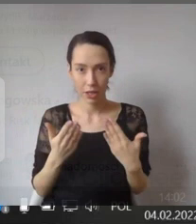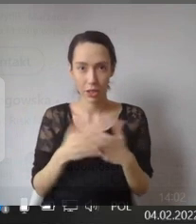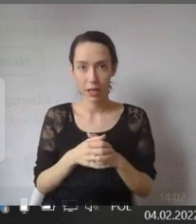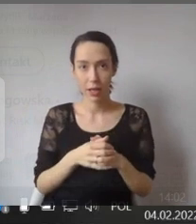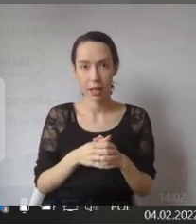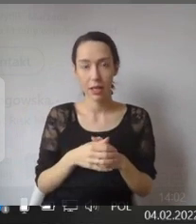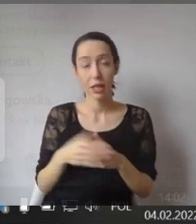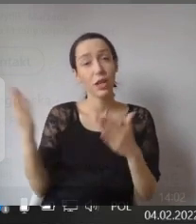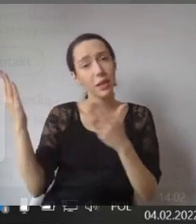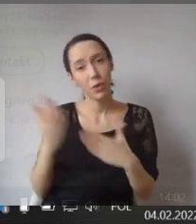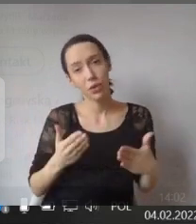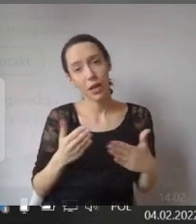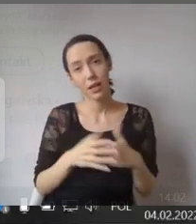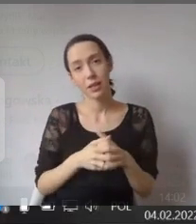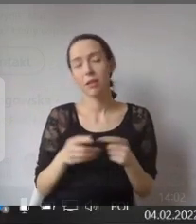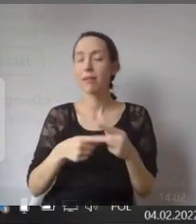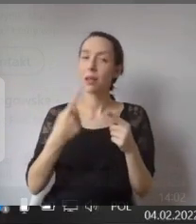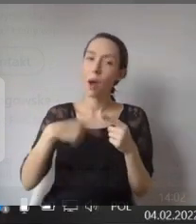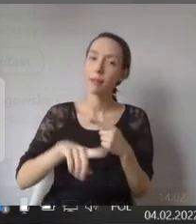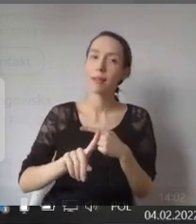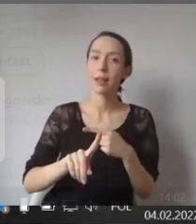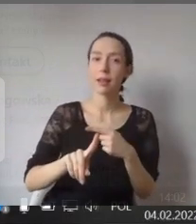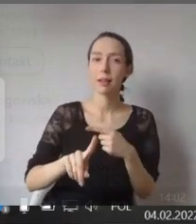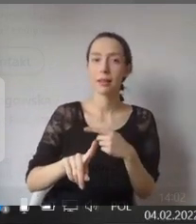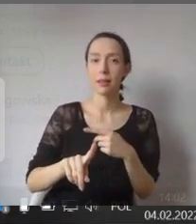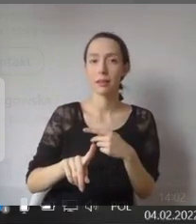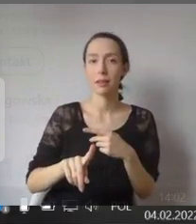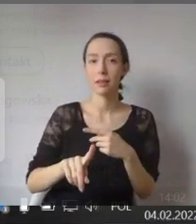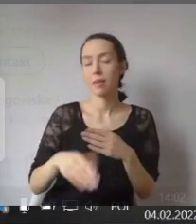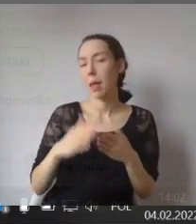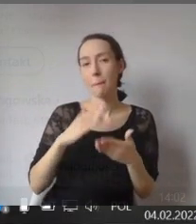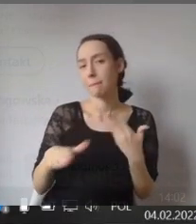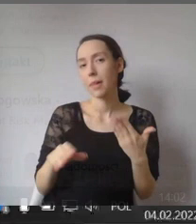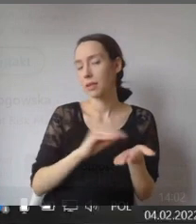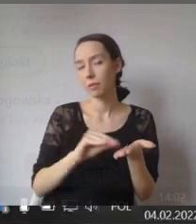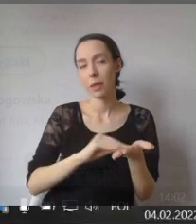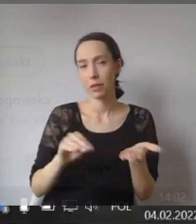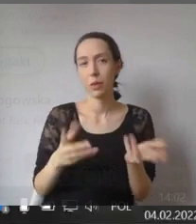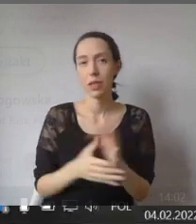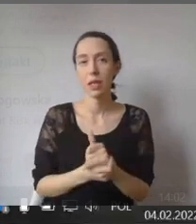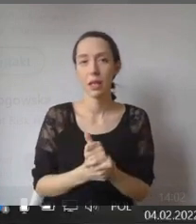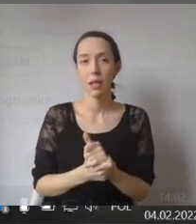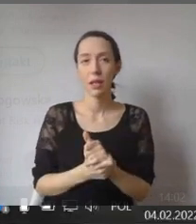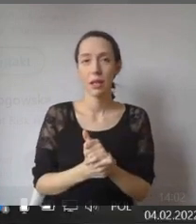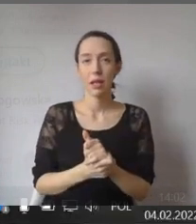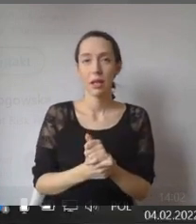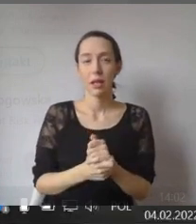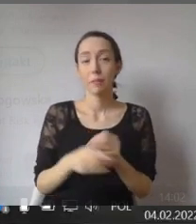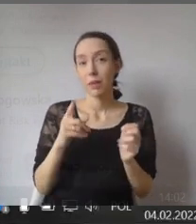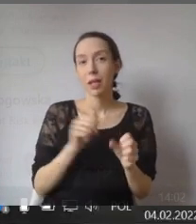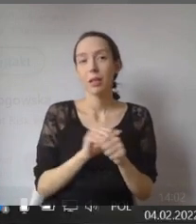niż na te zaproszenia, które są wysyłane po prostu bez takiej notatki. Także do tego, myślę, że z tego też